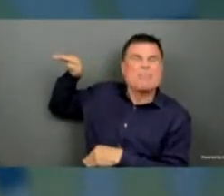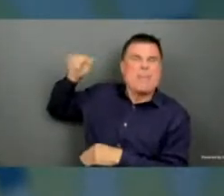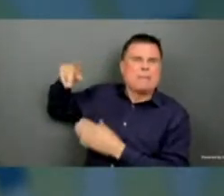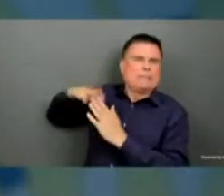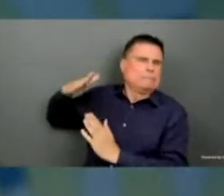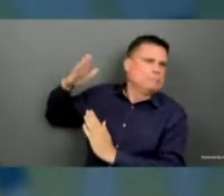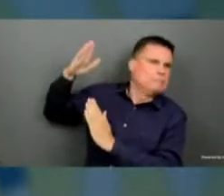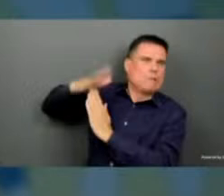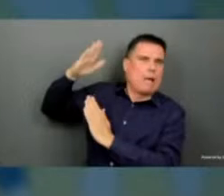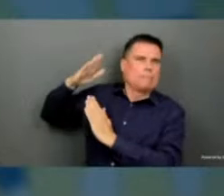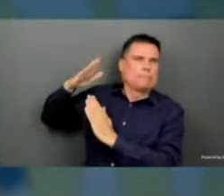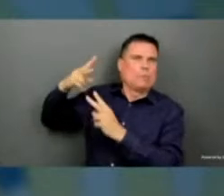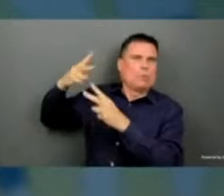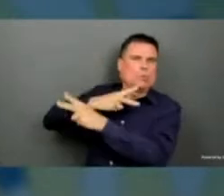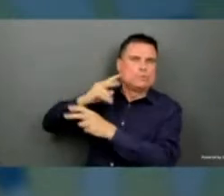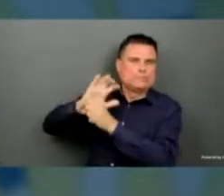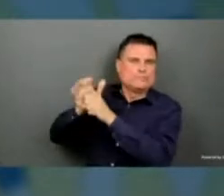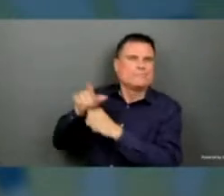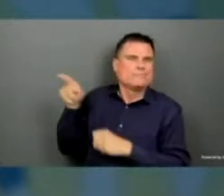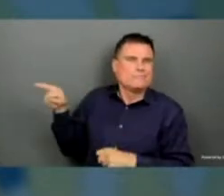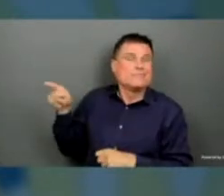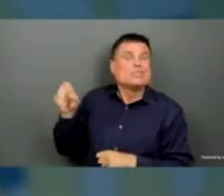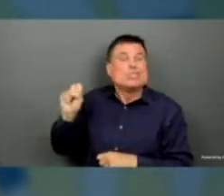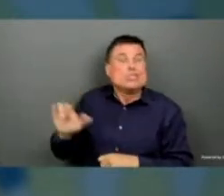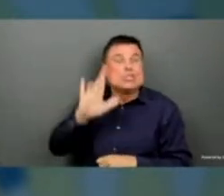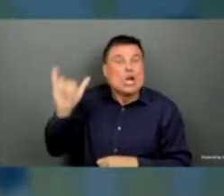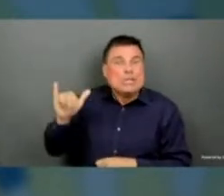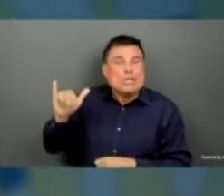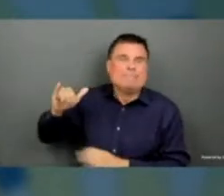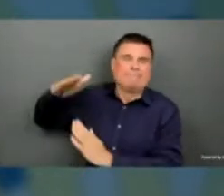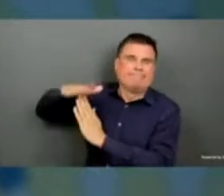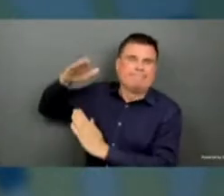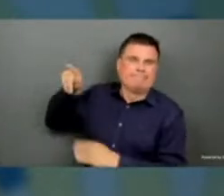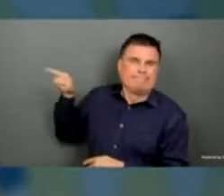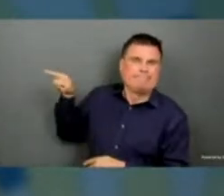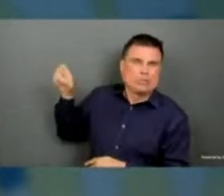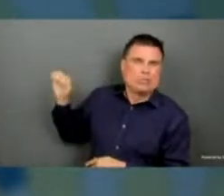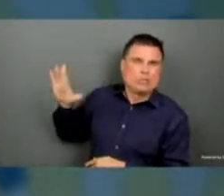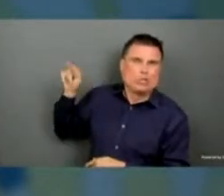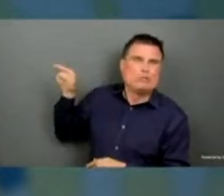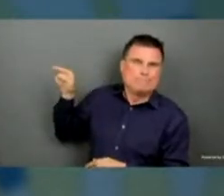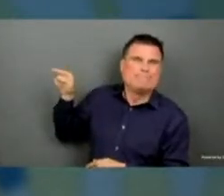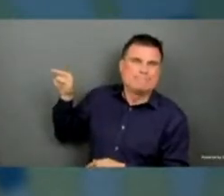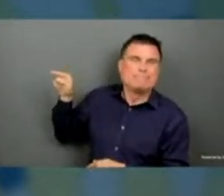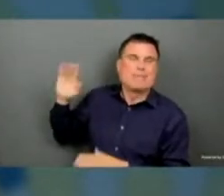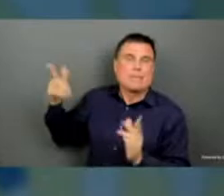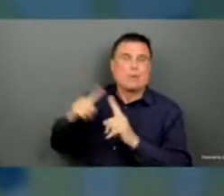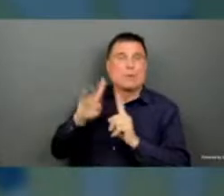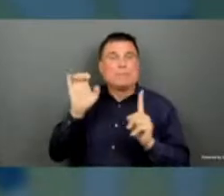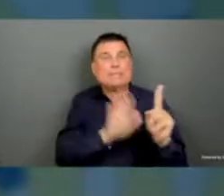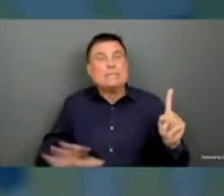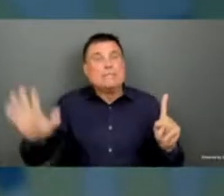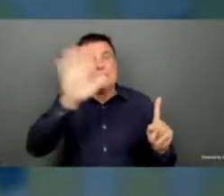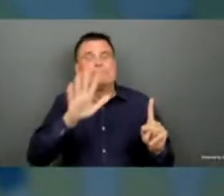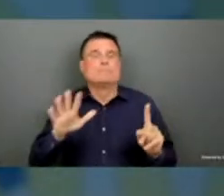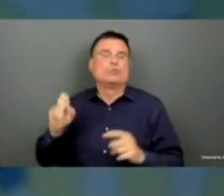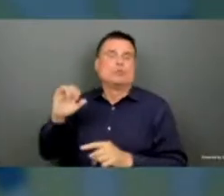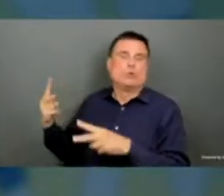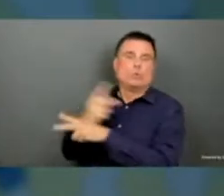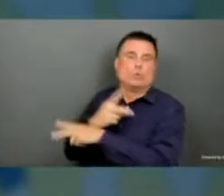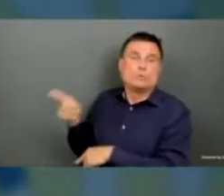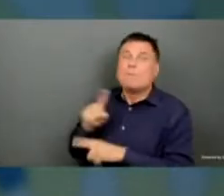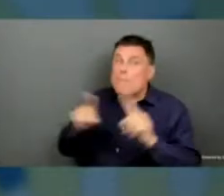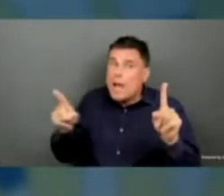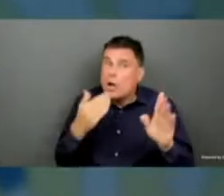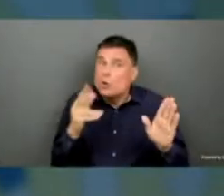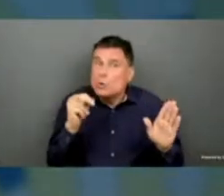部稍微第3个高度的是温哥华这个沿岸说错了那个这个也是